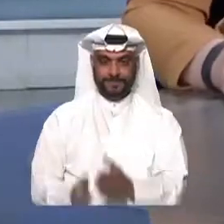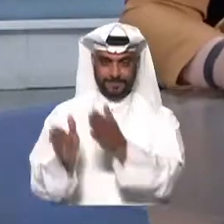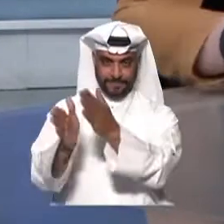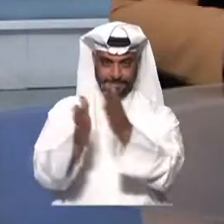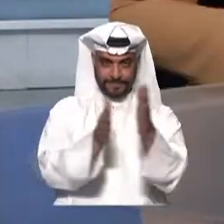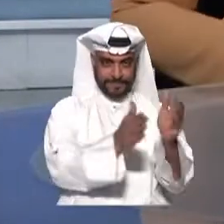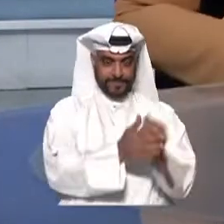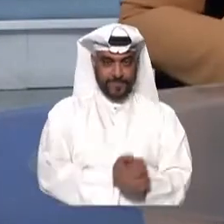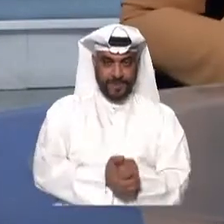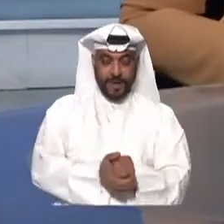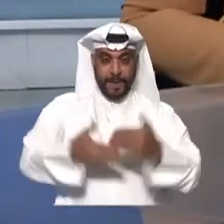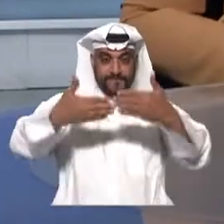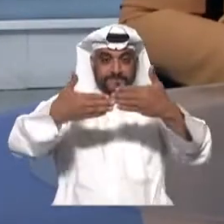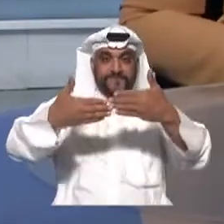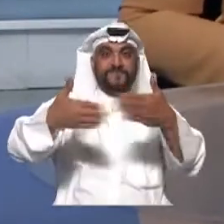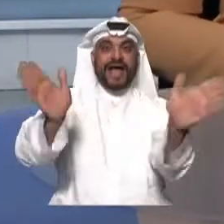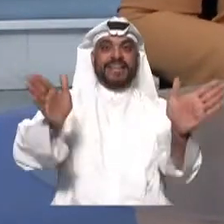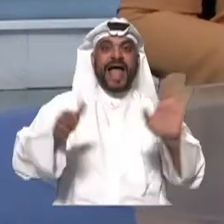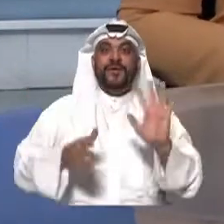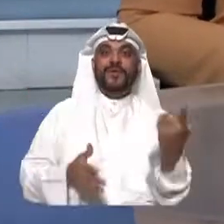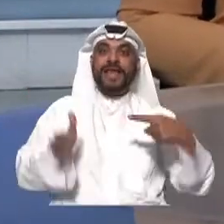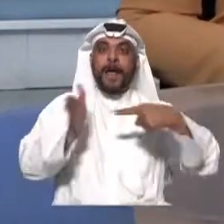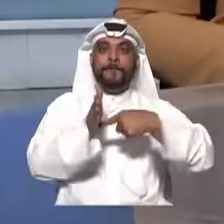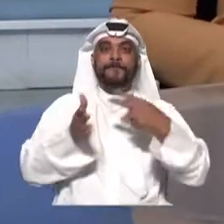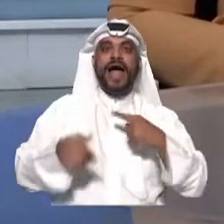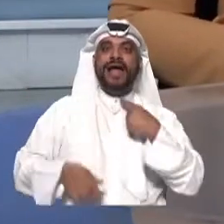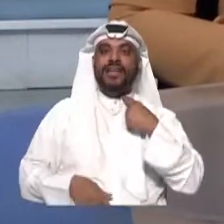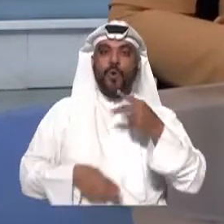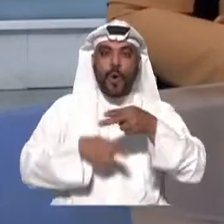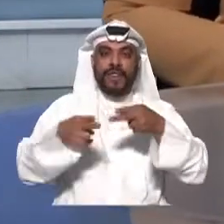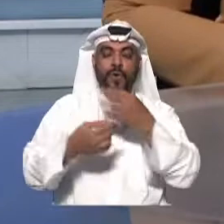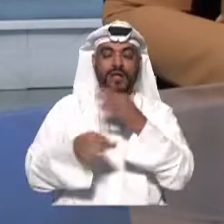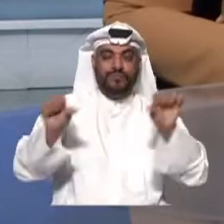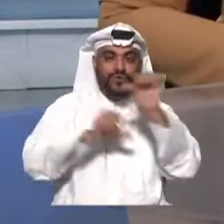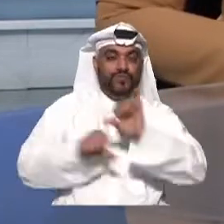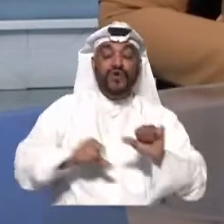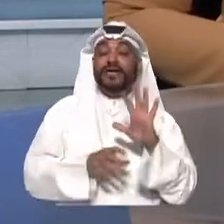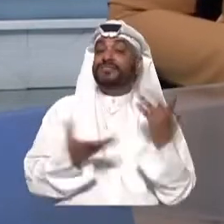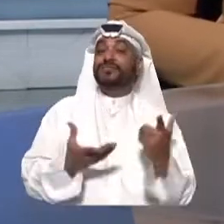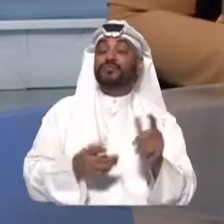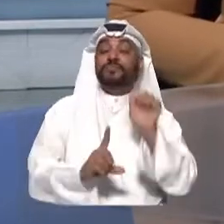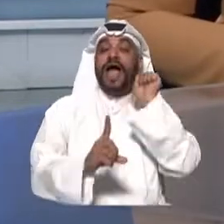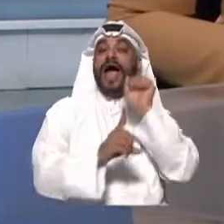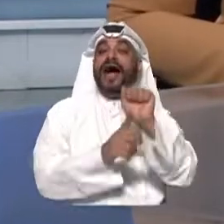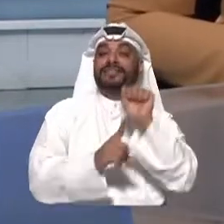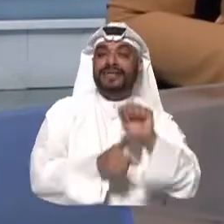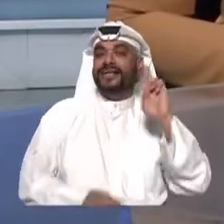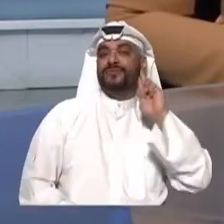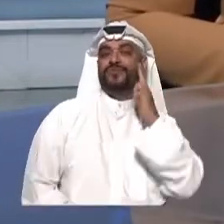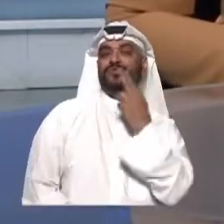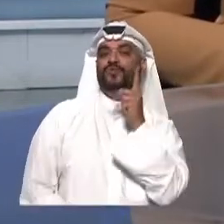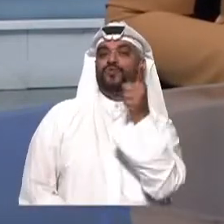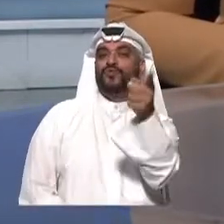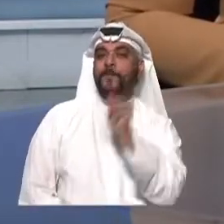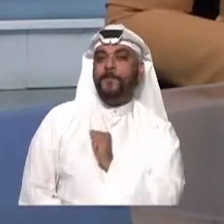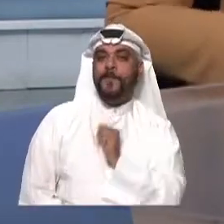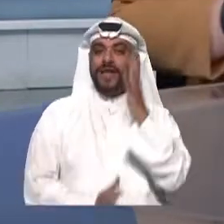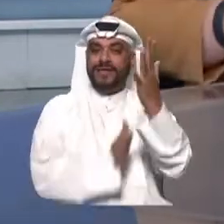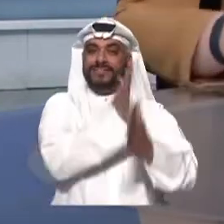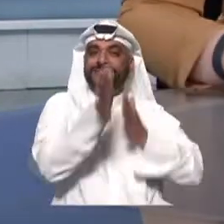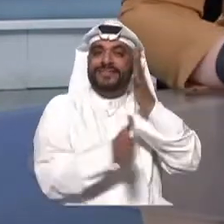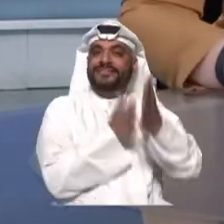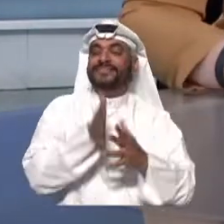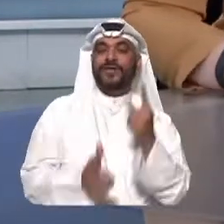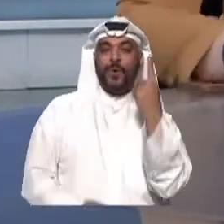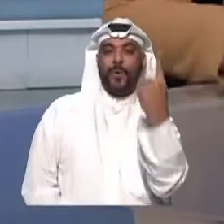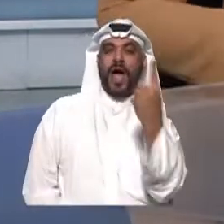دشنا معهد الكويت للأبحاث العلمية برنامج خدمة الطوارئ 112 لذوي الإعاقة السمعية، كل ذلك بالتعاون مع النادي